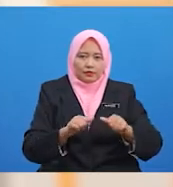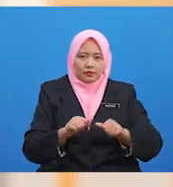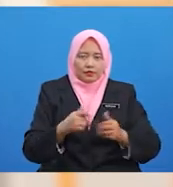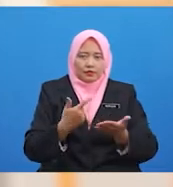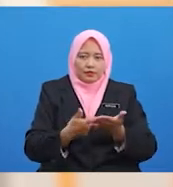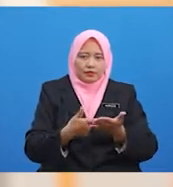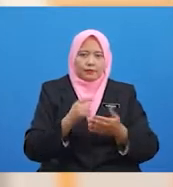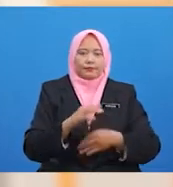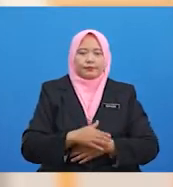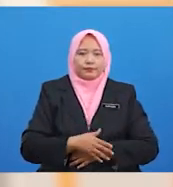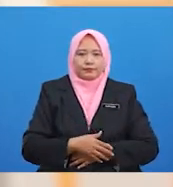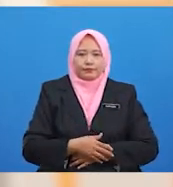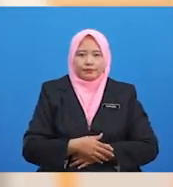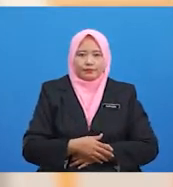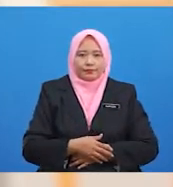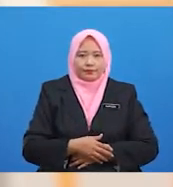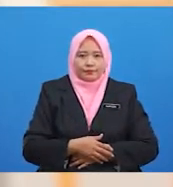kita lakukan.